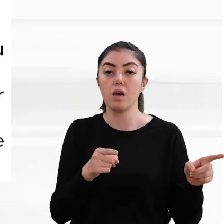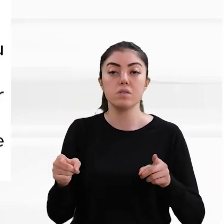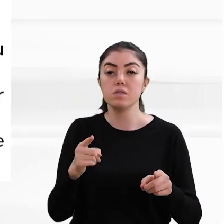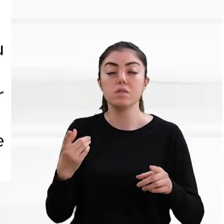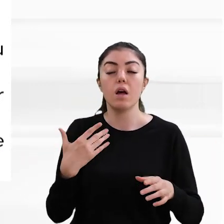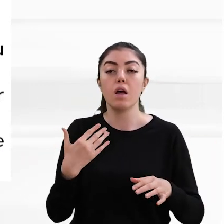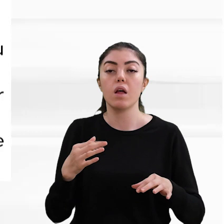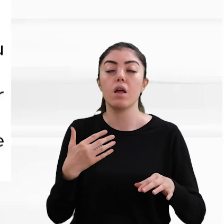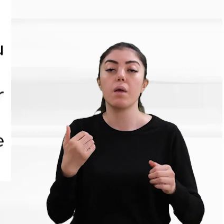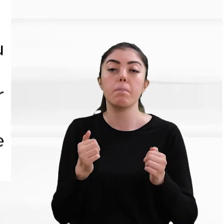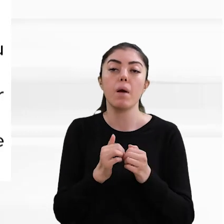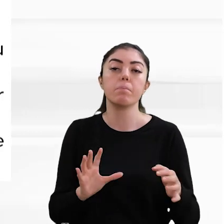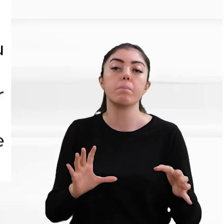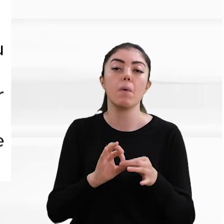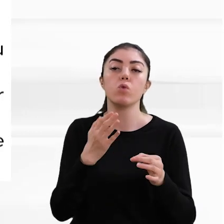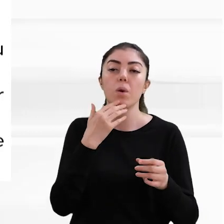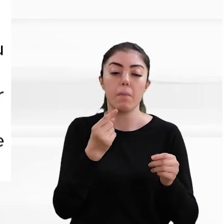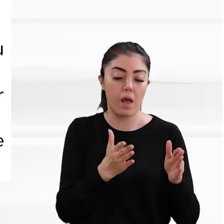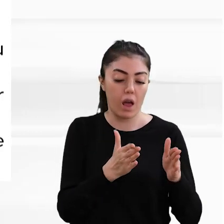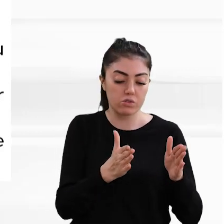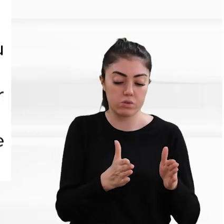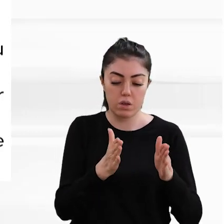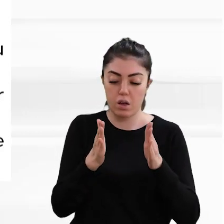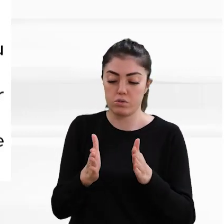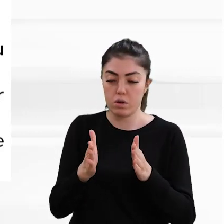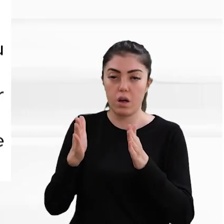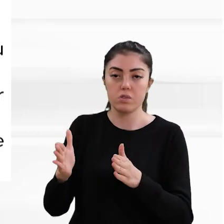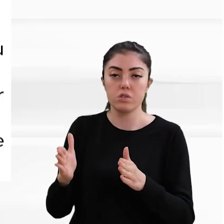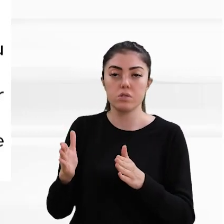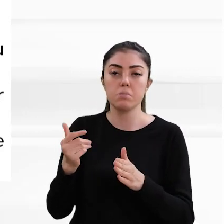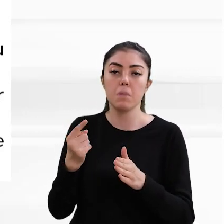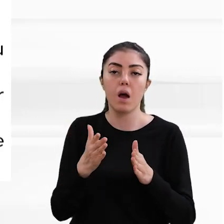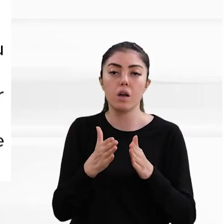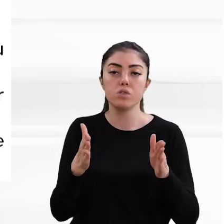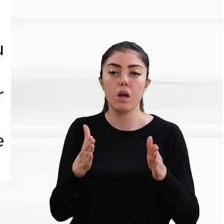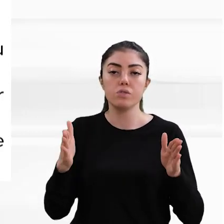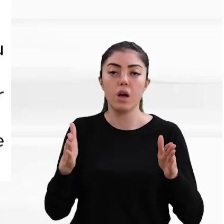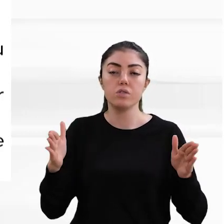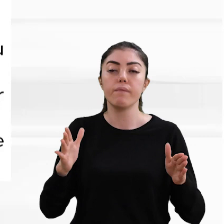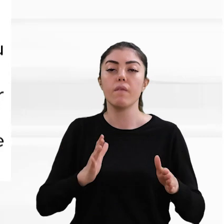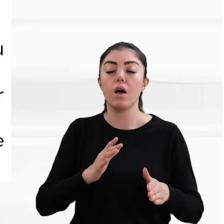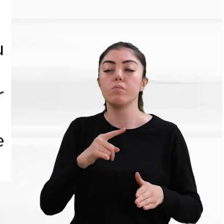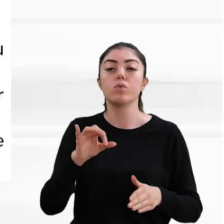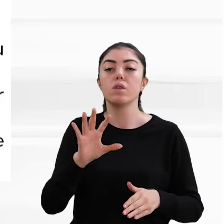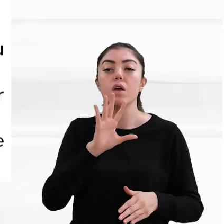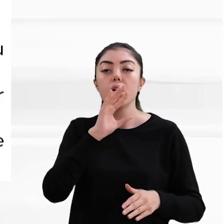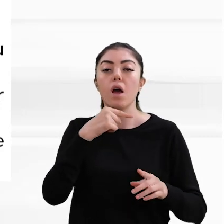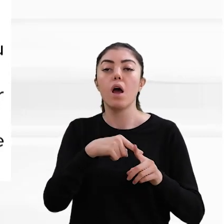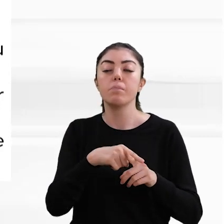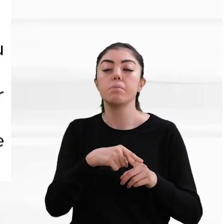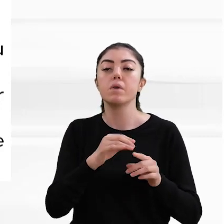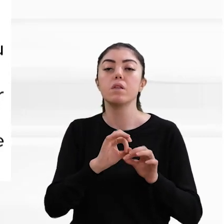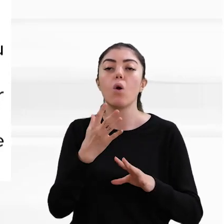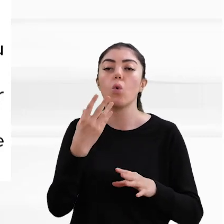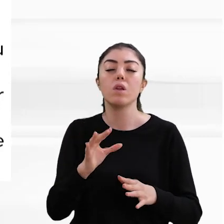arasında bakır yuvalar birbirine temas etmiyor. Aralarında bir açıklık var. Demir bilye yukarıya kalktığı zaman ne olacak? Burada